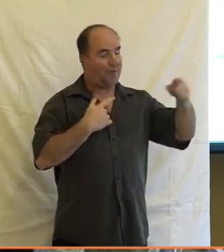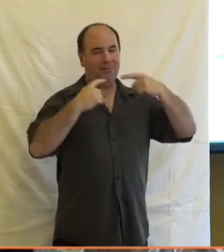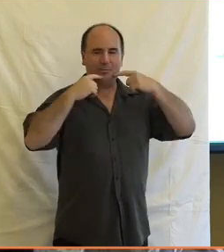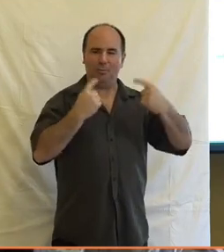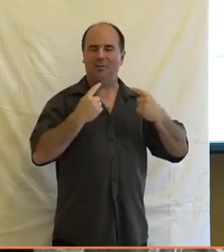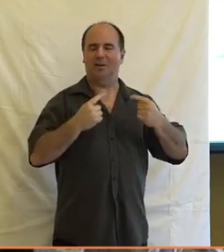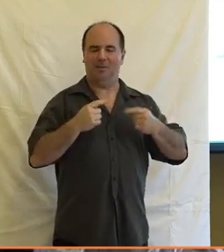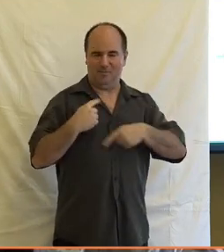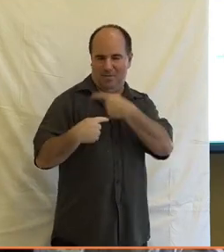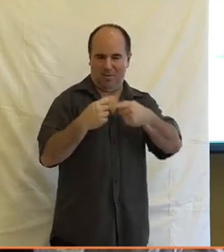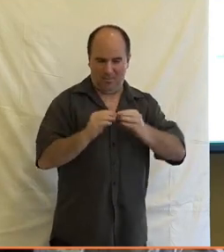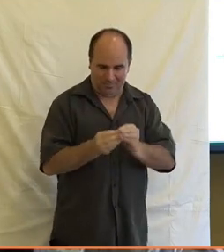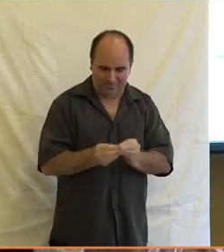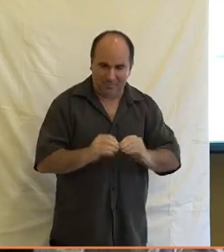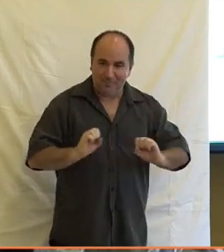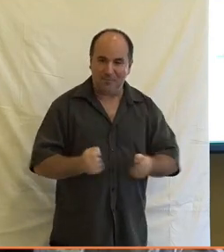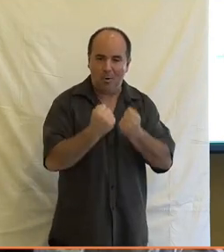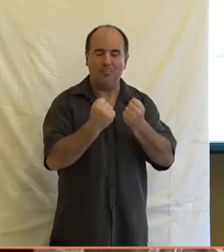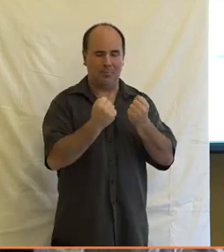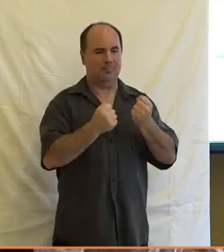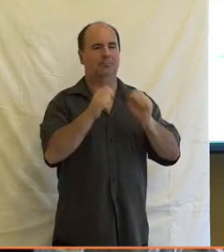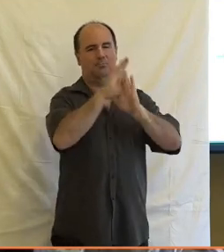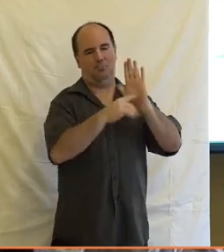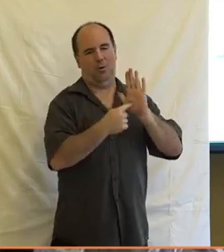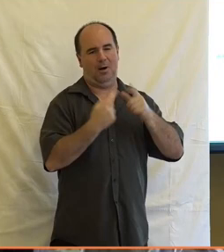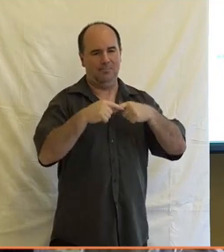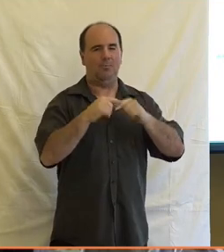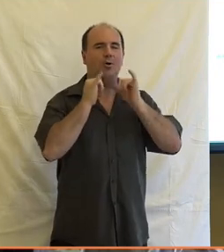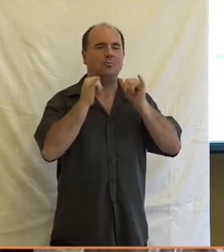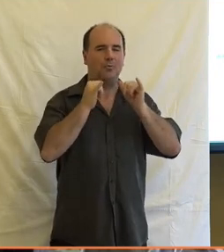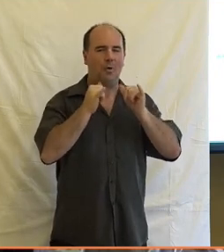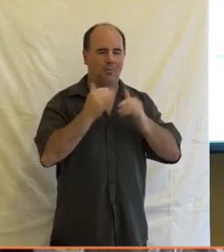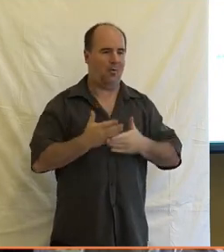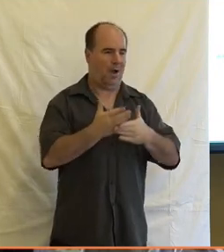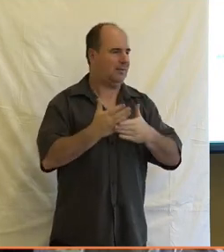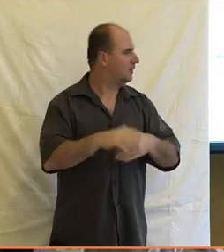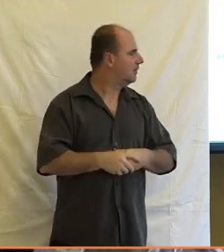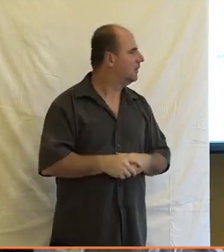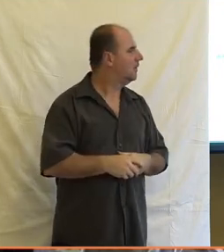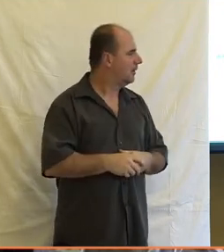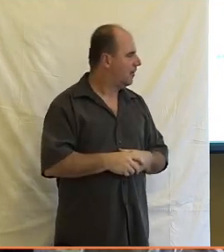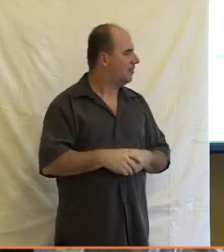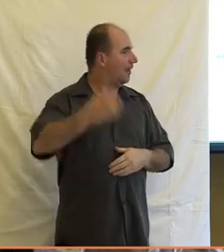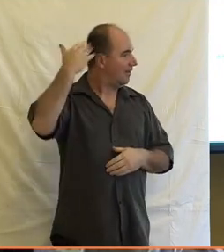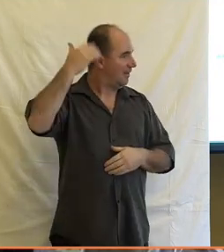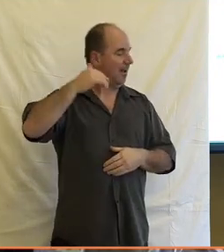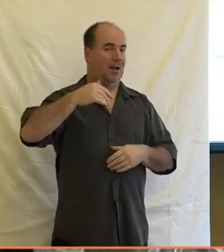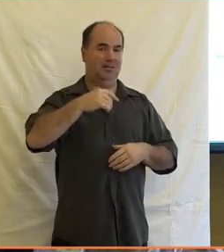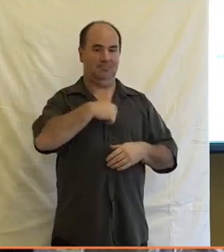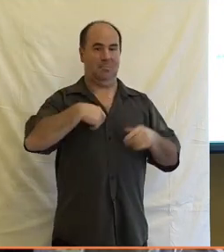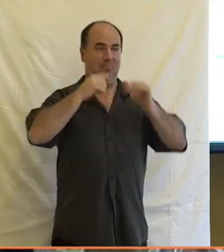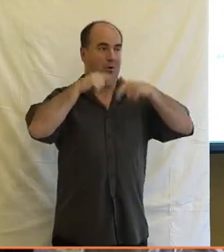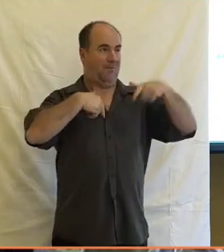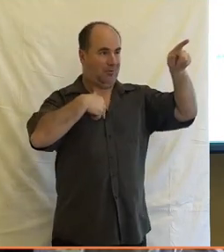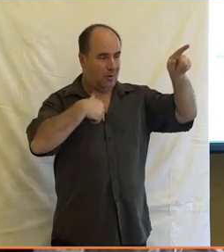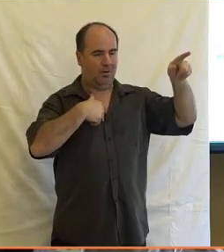se počítačem, jestli by mi dokázal pomoci. Tedy pan profesor Jan Nouza se svým týmem sami netušili, co to